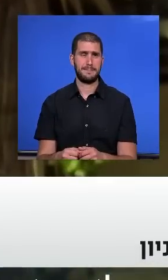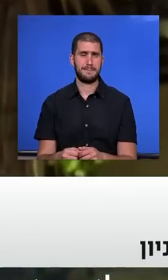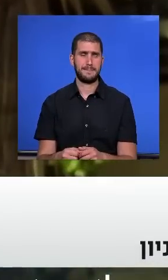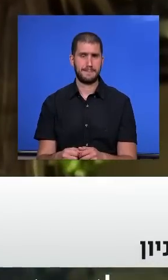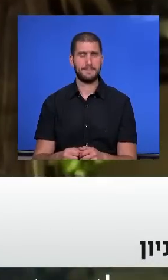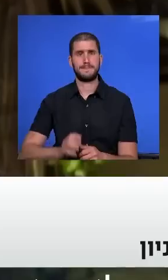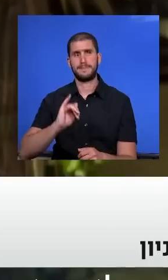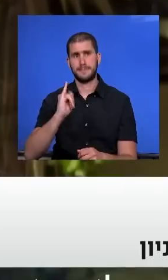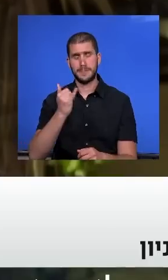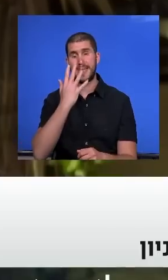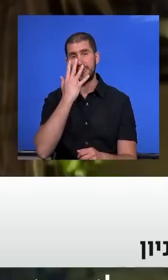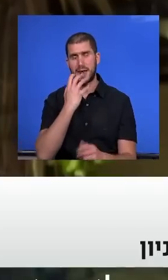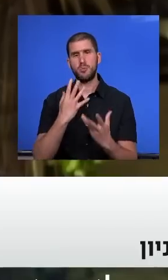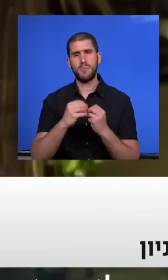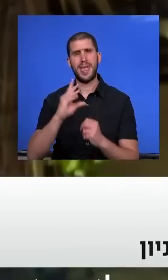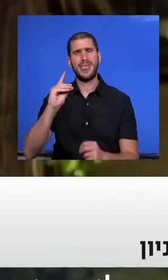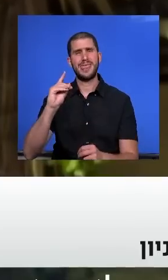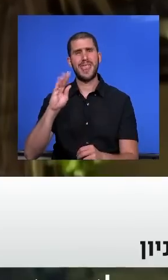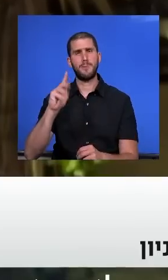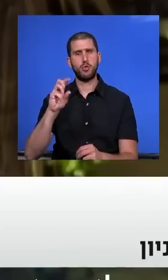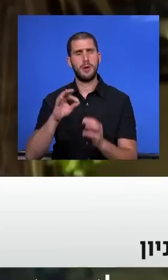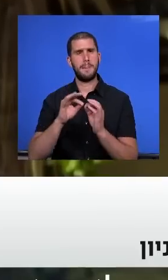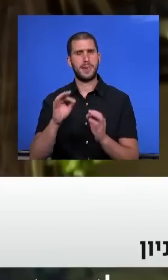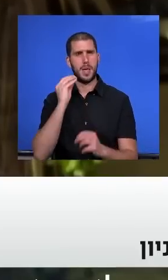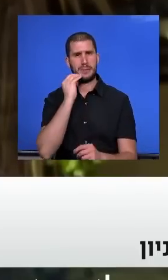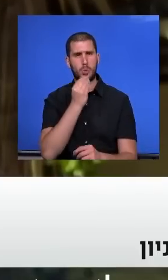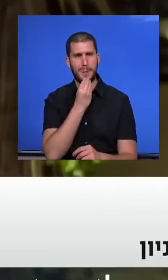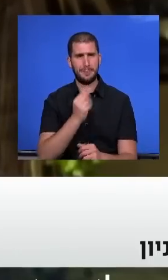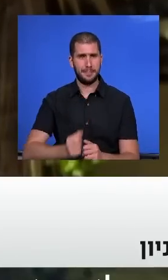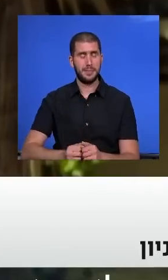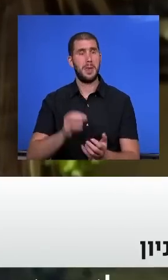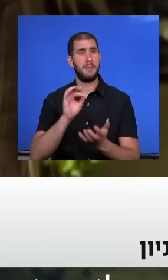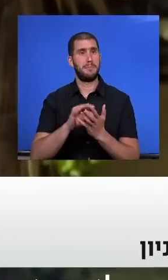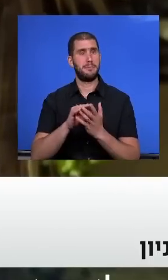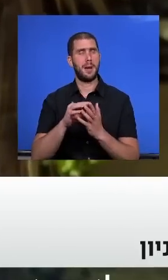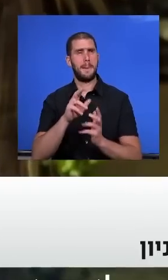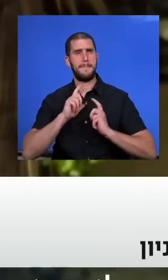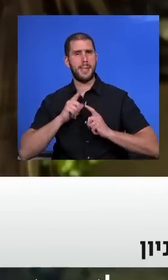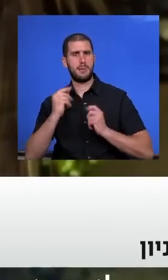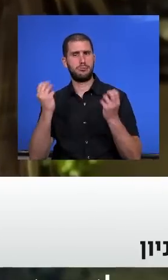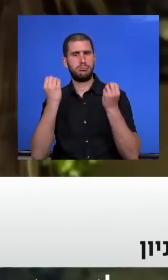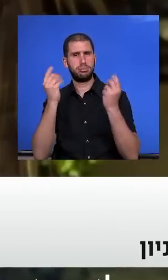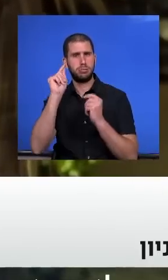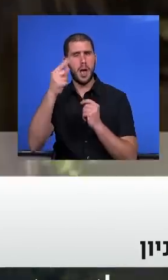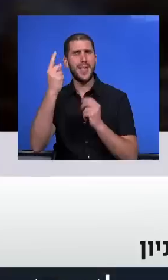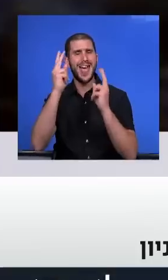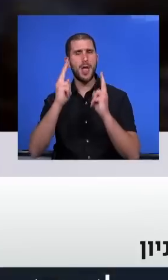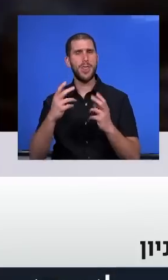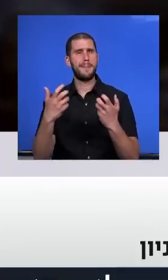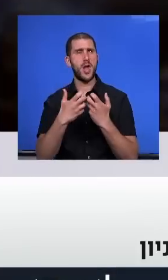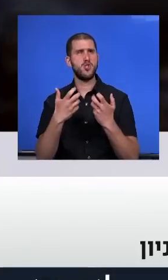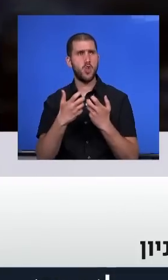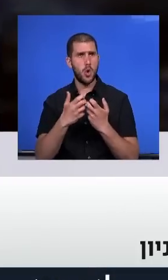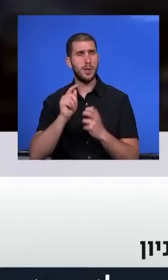כן, מיכל, הטרגדיה של משפחת דאבוש למעשה מתחילה היום בשעות הצהריים, כאשר כוחות ההצלה נקראים לאחד החניונים בעיר אשדוד,